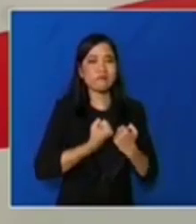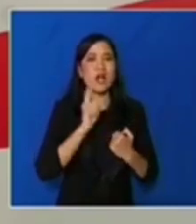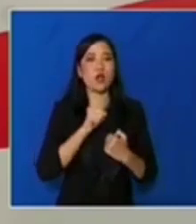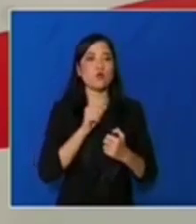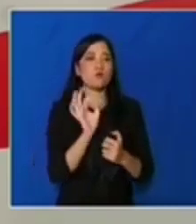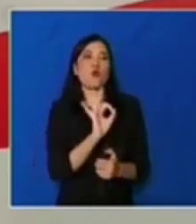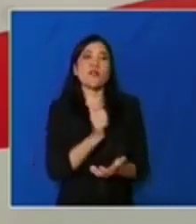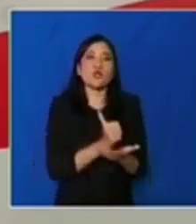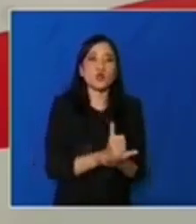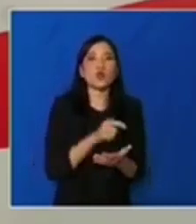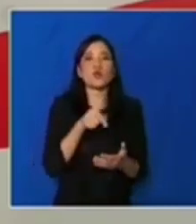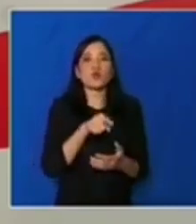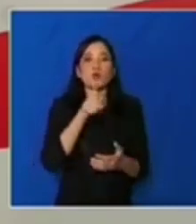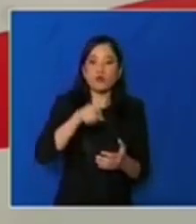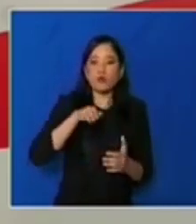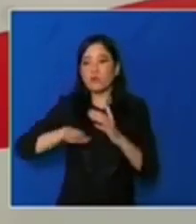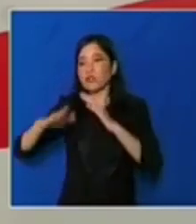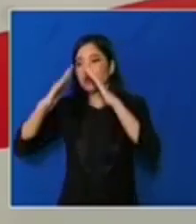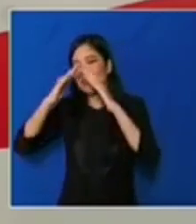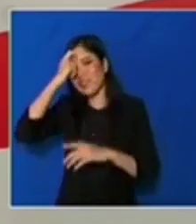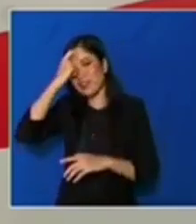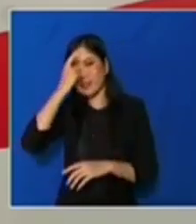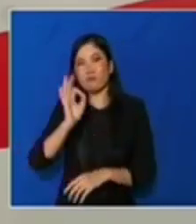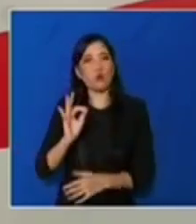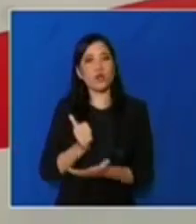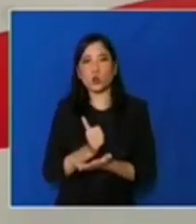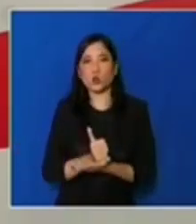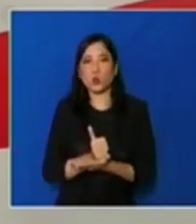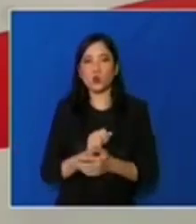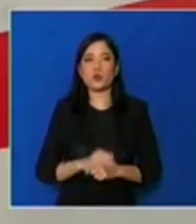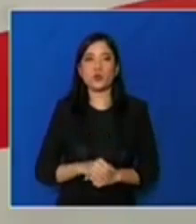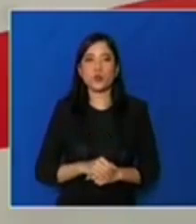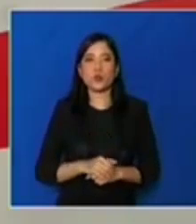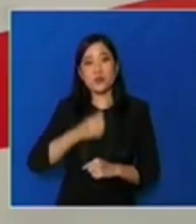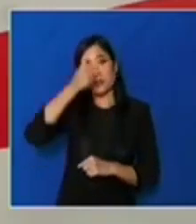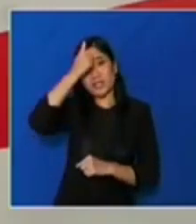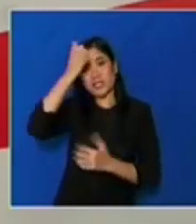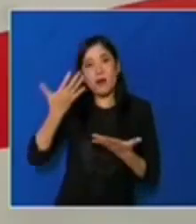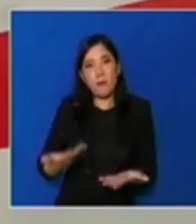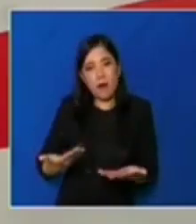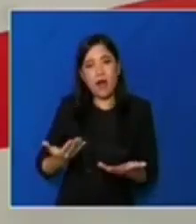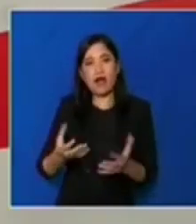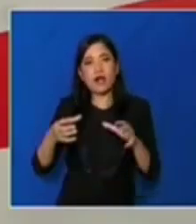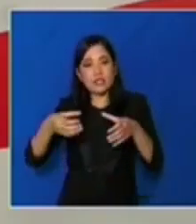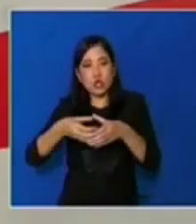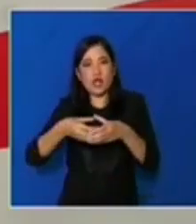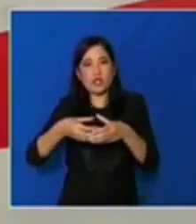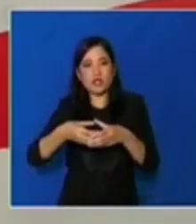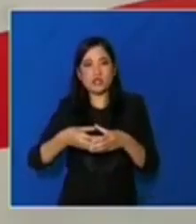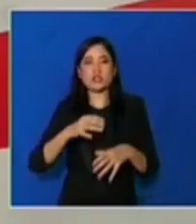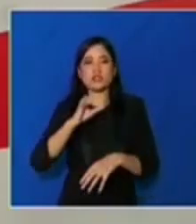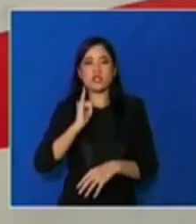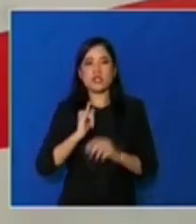Membutuhkan perawatan di rumah sakit prinsipnya adalah isolasi isolasi yang